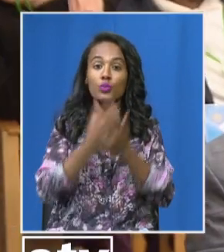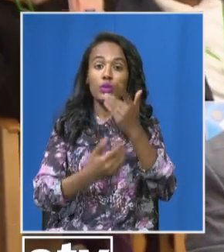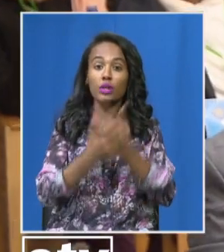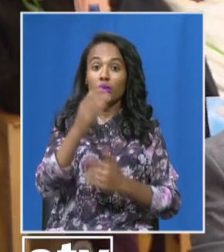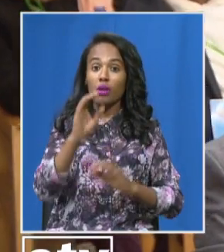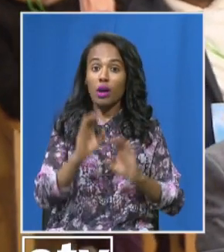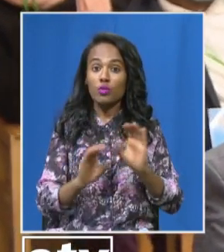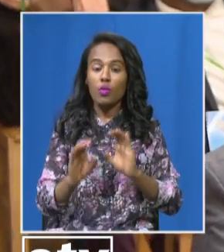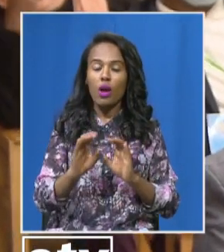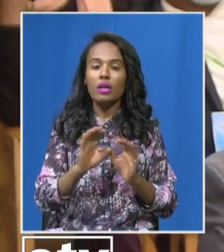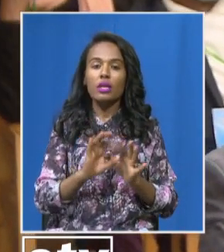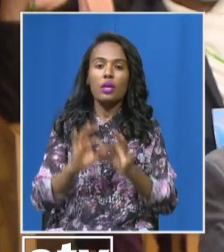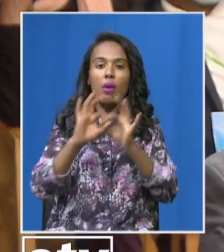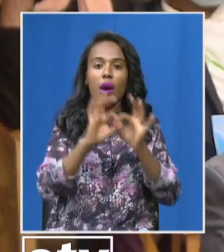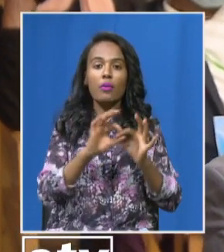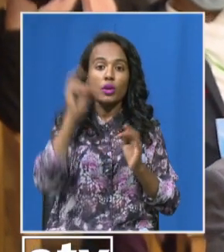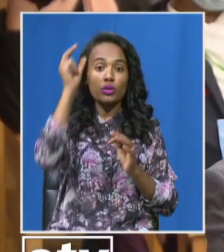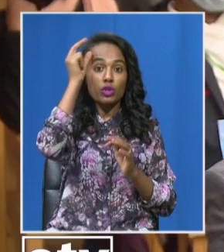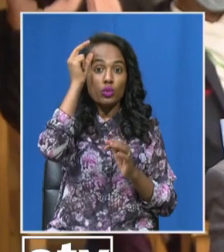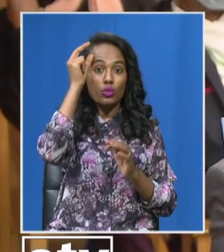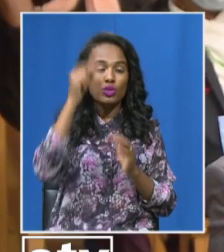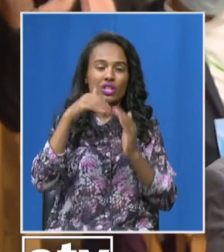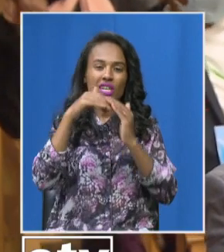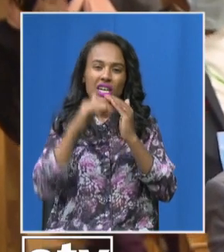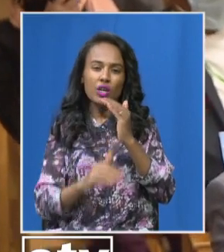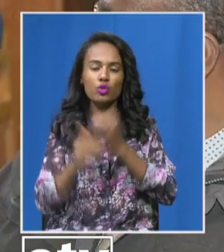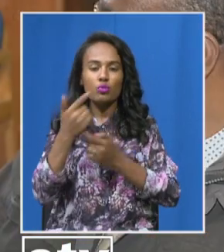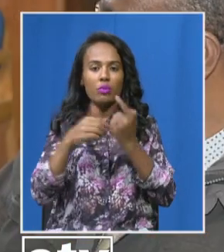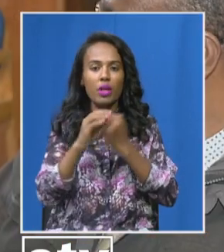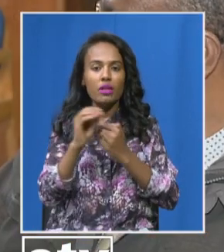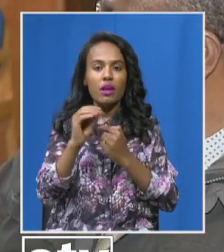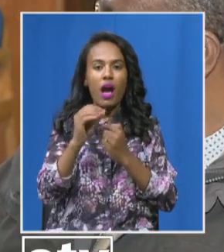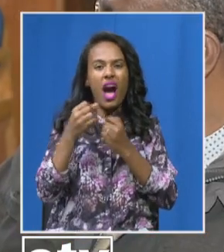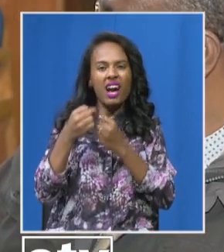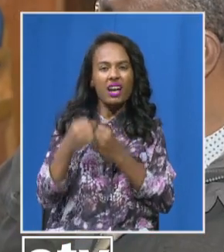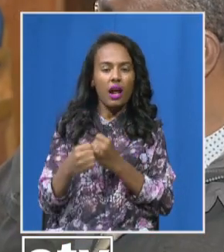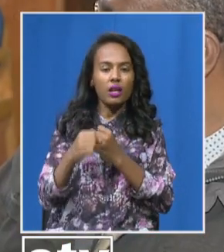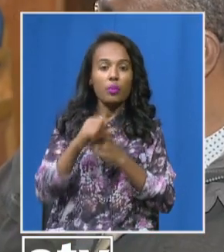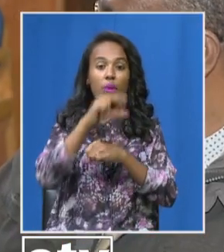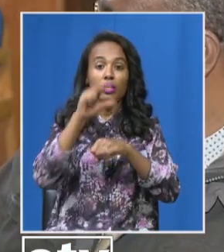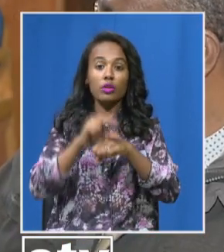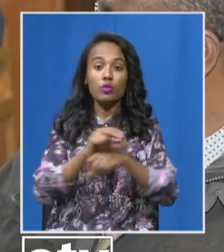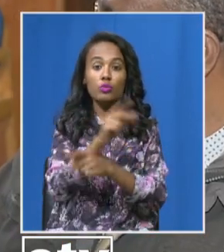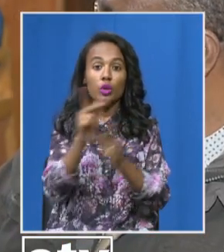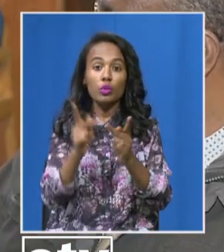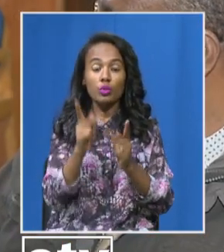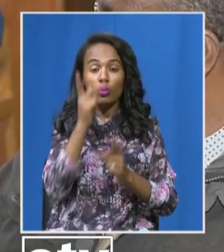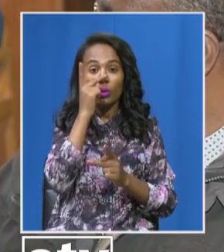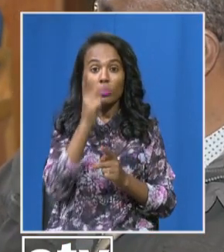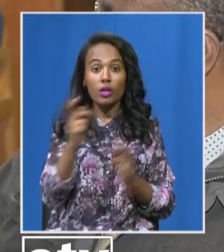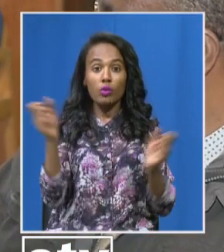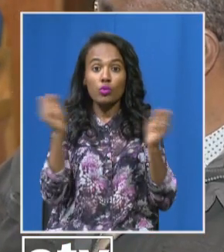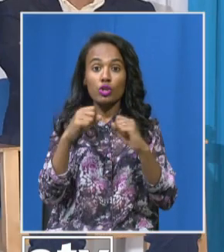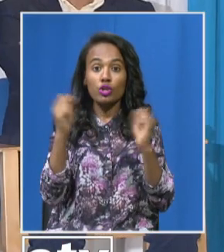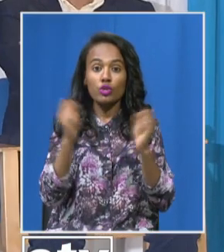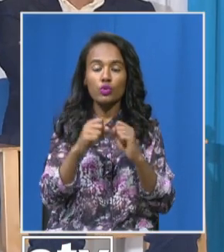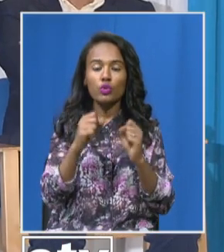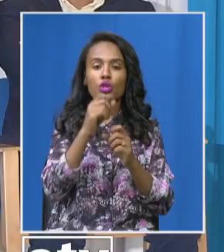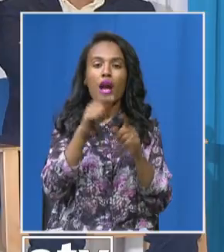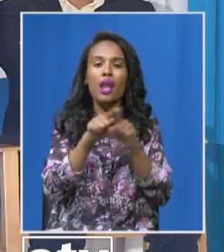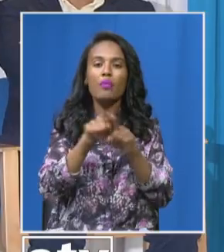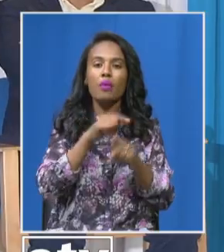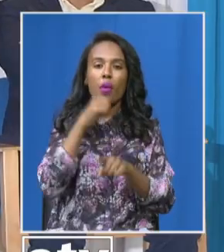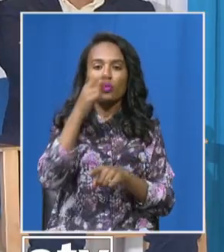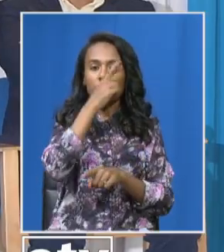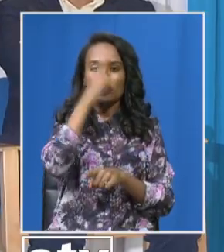አካሄደ። የማህበራዊ እሴቶች የተሸረሸሩ መምጣትና አክራሪ ብሔርተኞች በየቦታው ለሚስተዋሉ ግጭቶች እንዲሁም